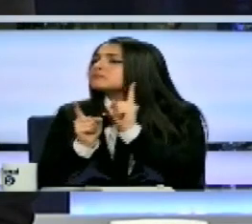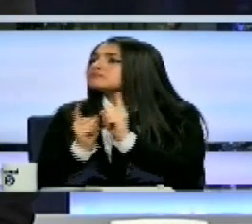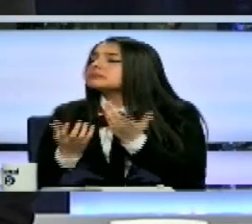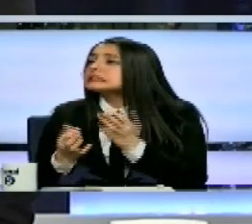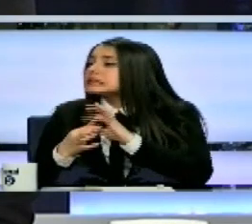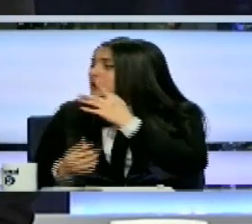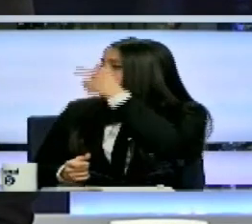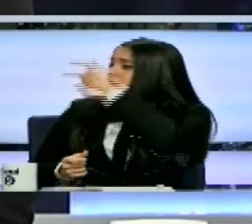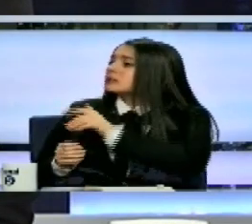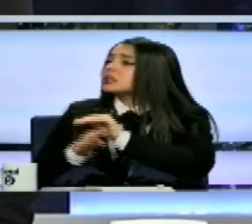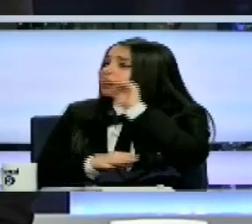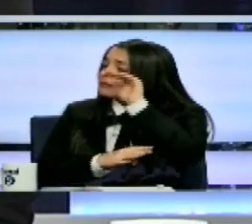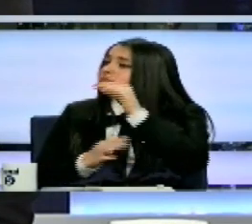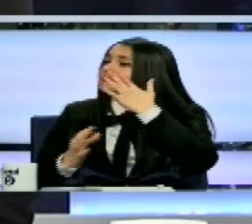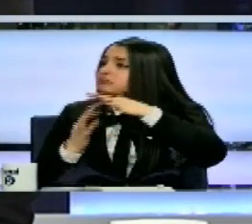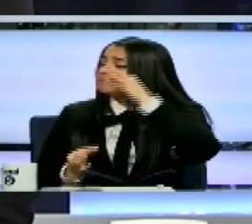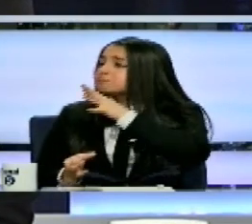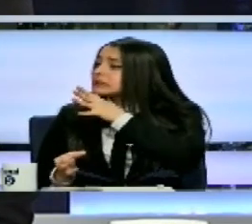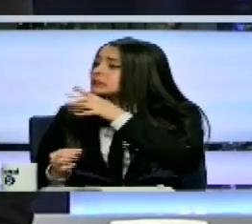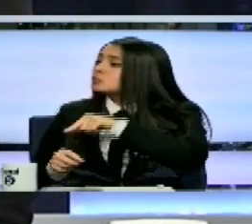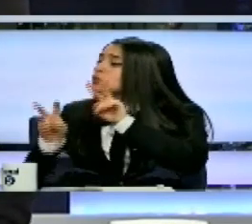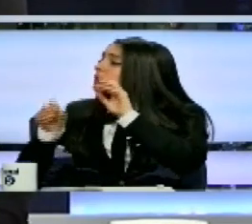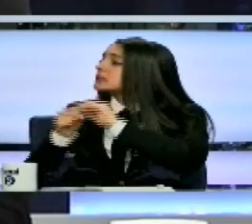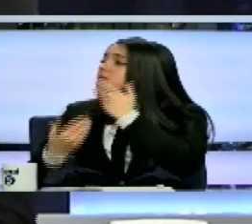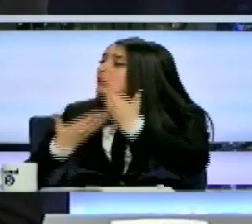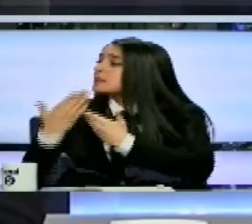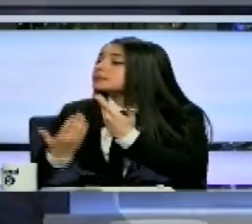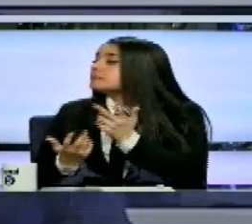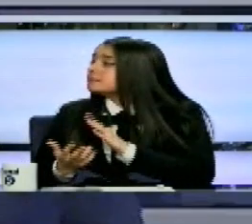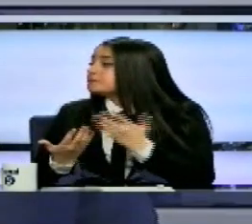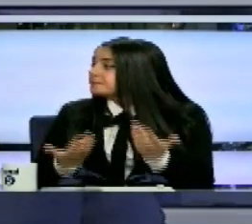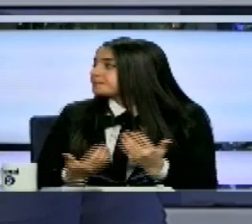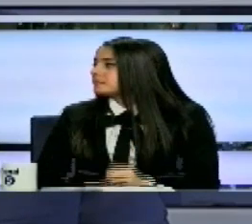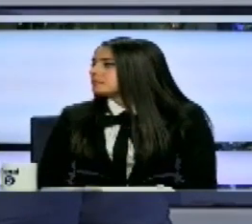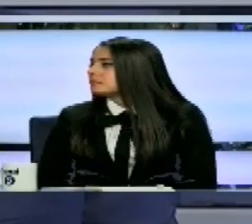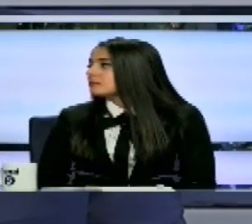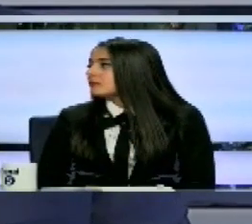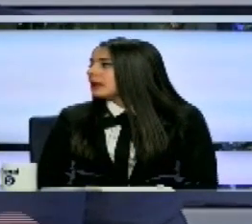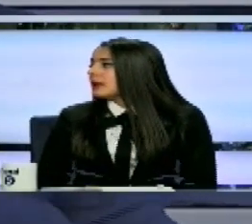yaşayan insanlardan birisidir. Bu konuda neler söyleyecek acaba?